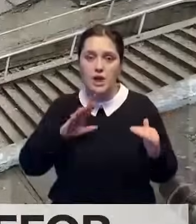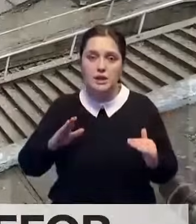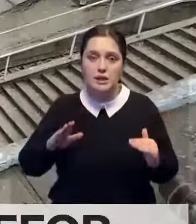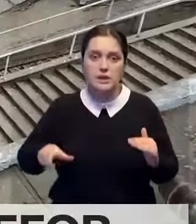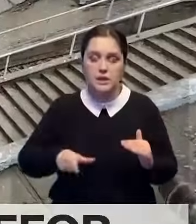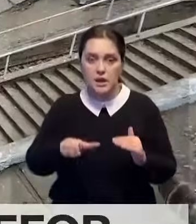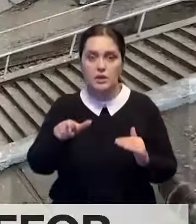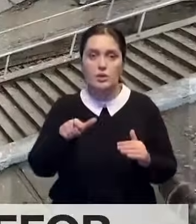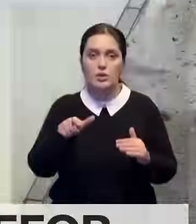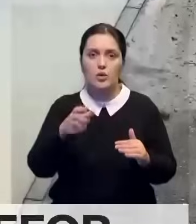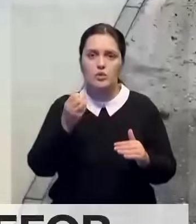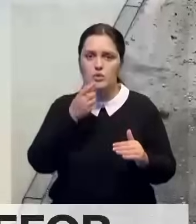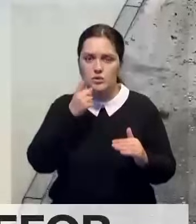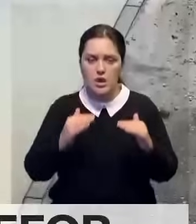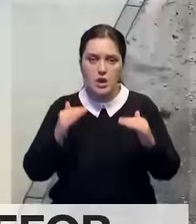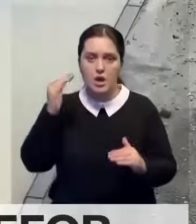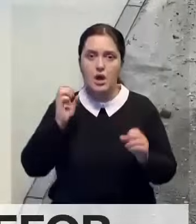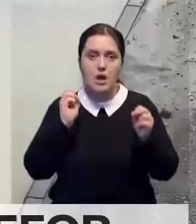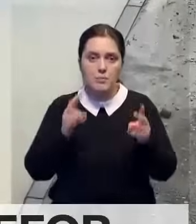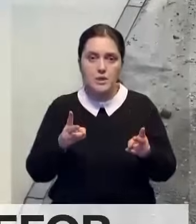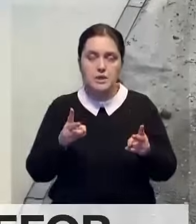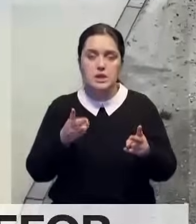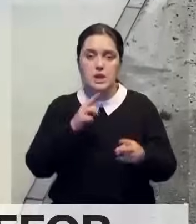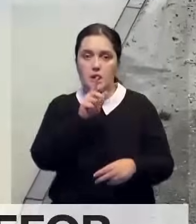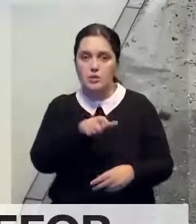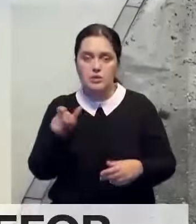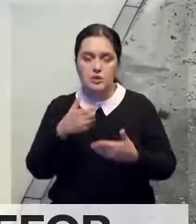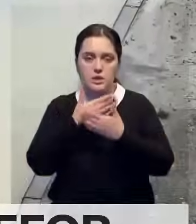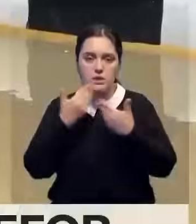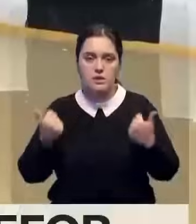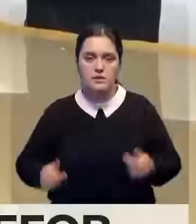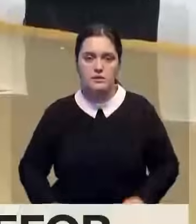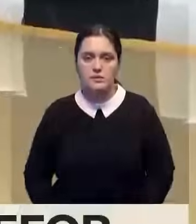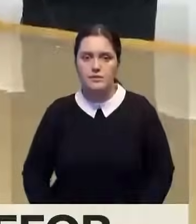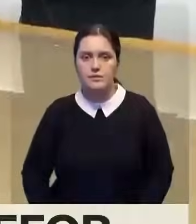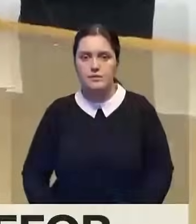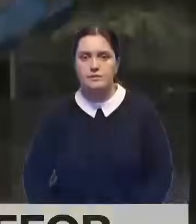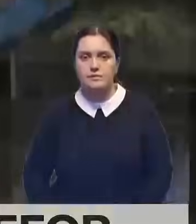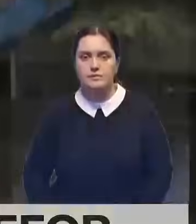До критических значений еще далеко, опасности для жителей нет, заверили гидрологи.